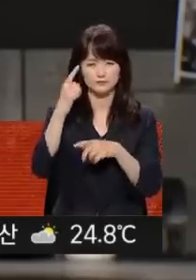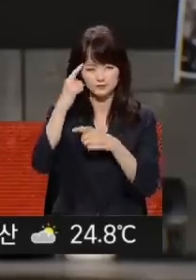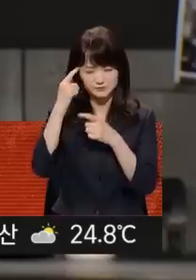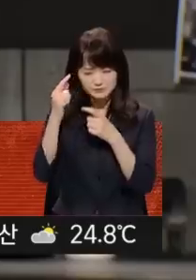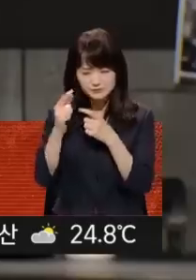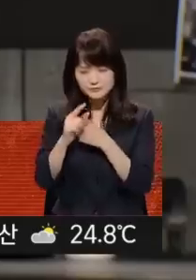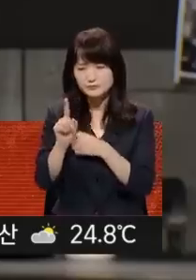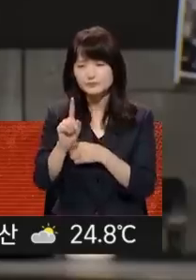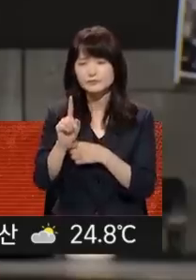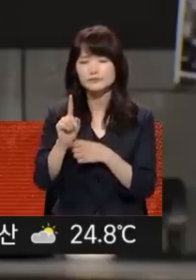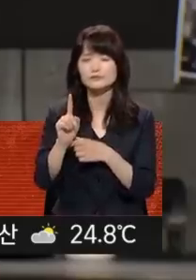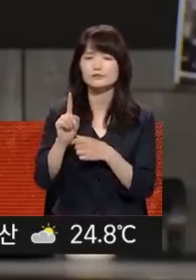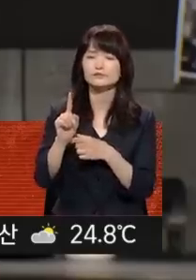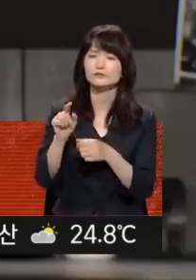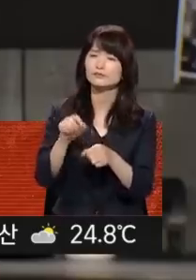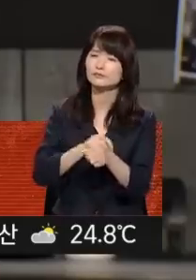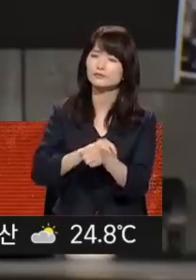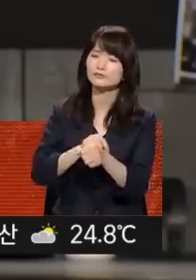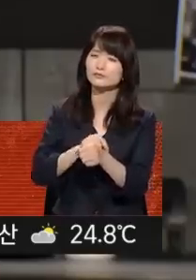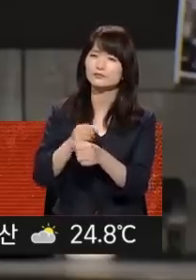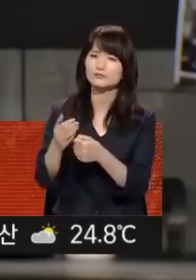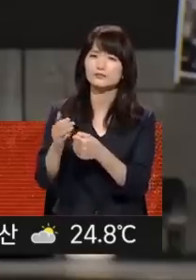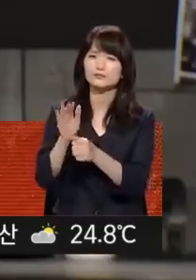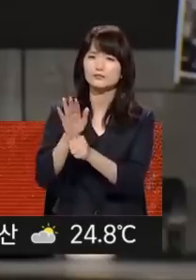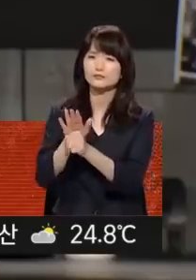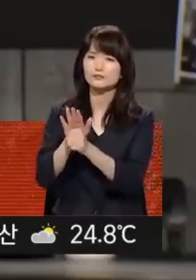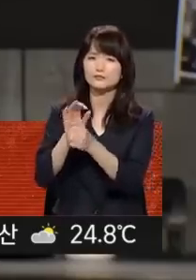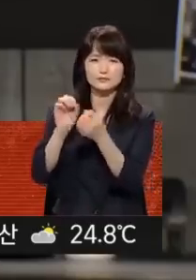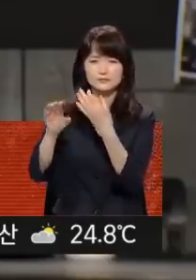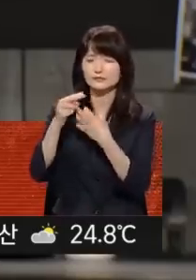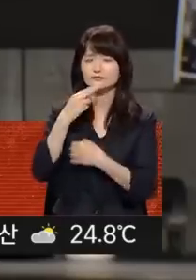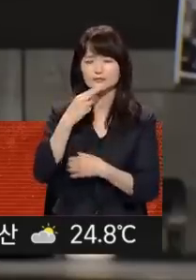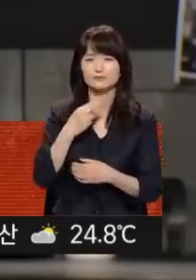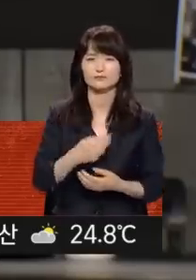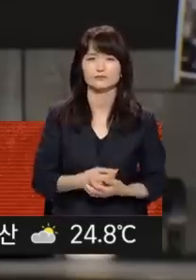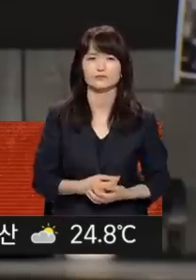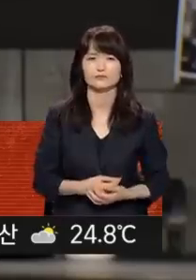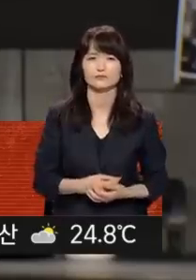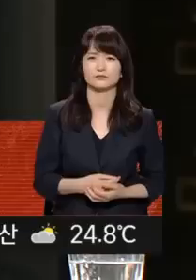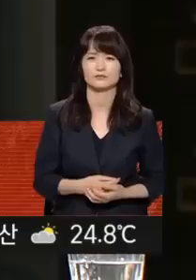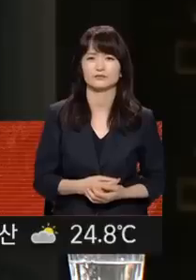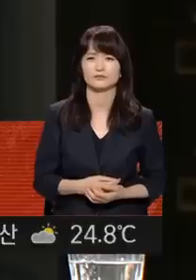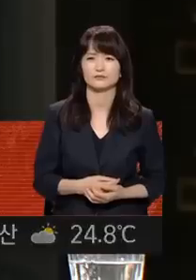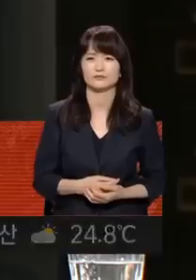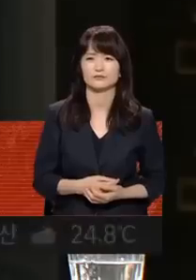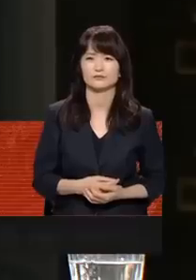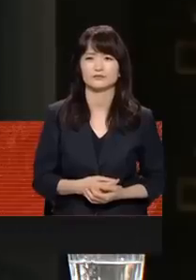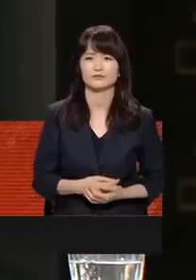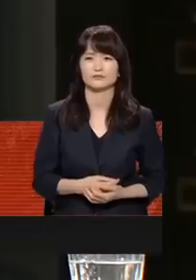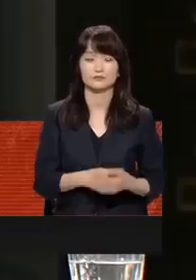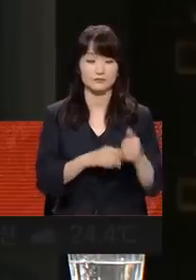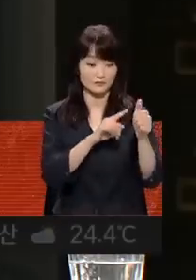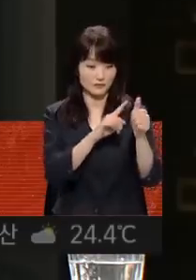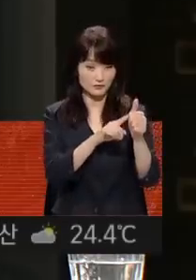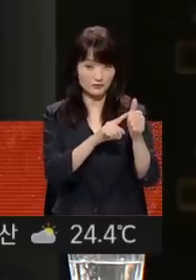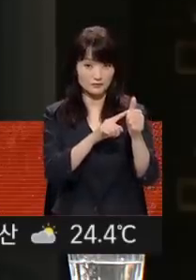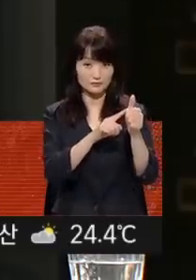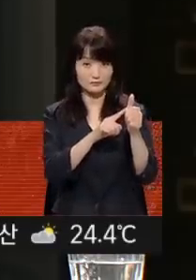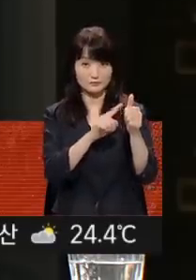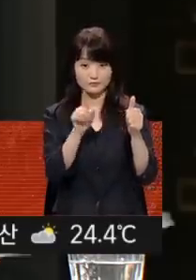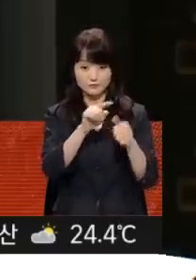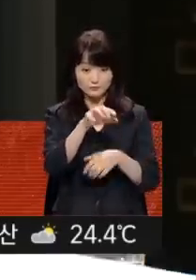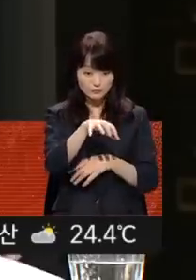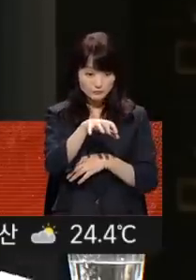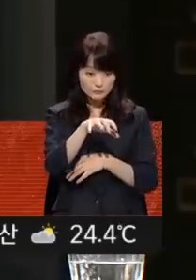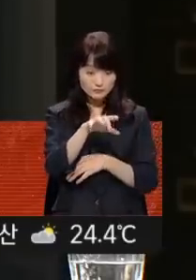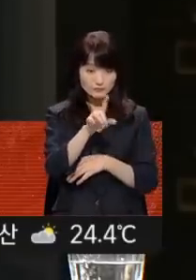있는데 당장 뭐라 좀 도움을 드릴만한 답을 죄송스럽지만 드리기 어렵네요 야 이런 짓을 한 가해자의 지금 가해자가 지금